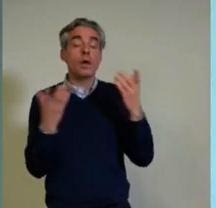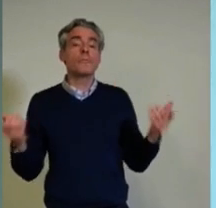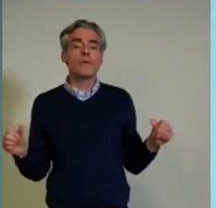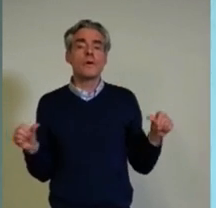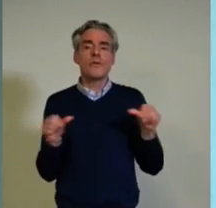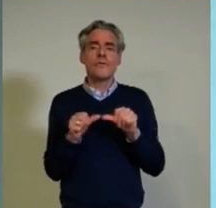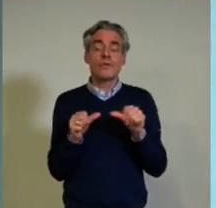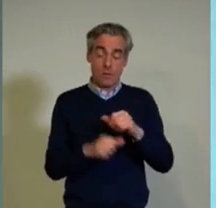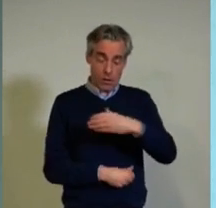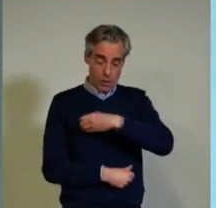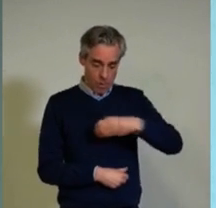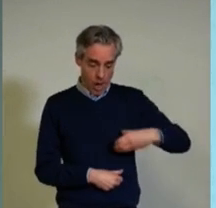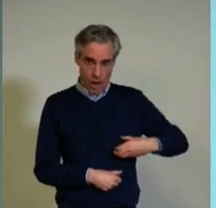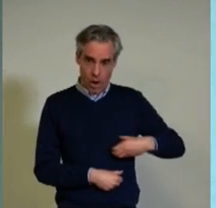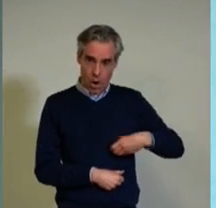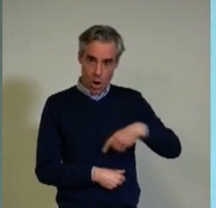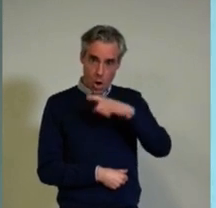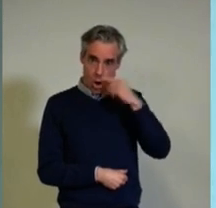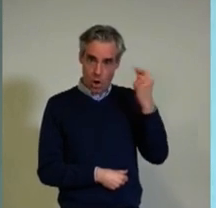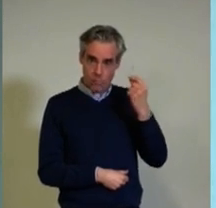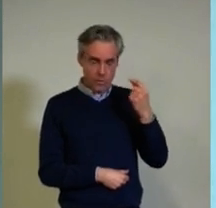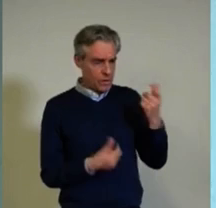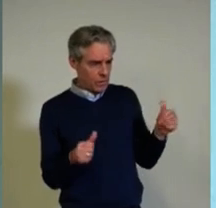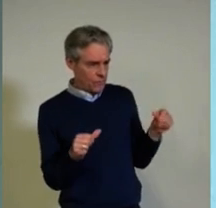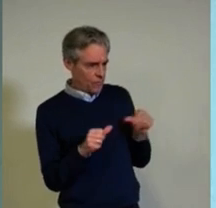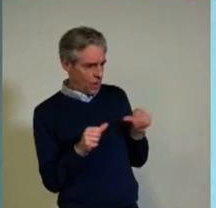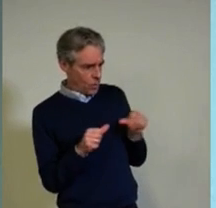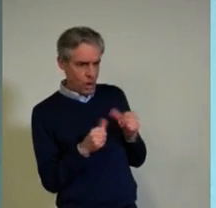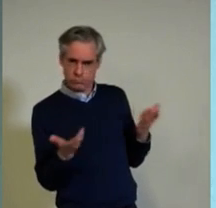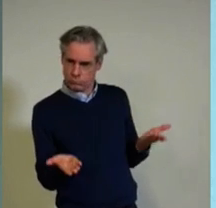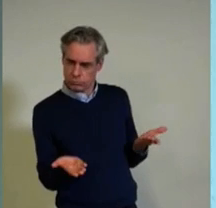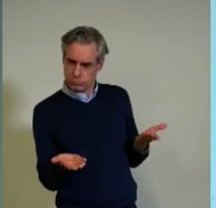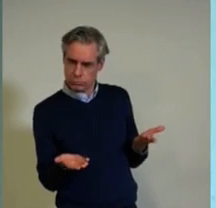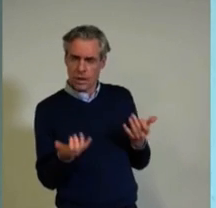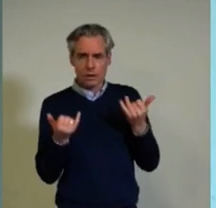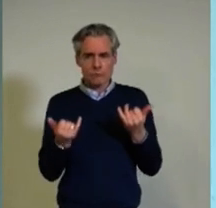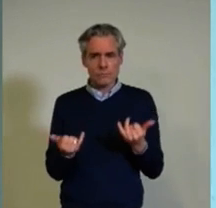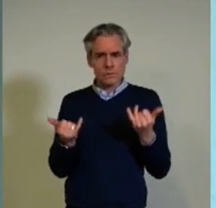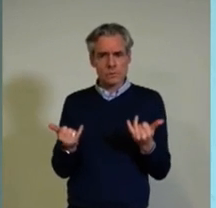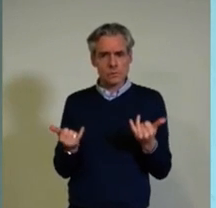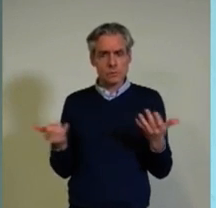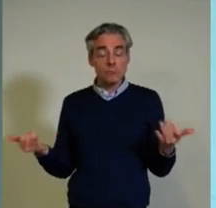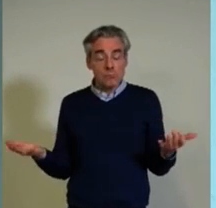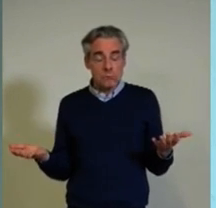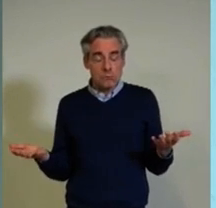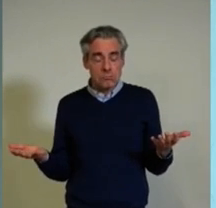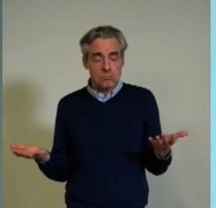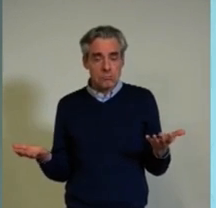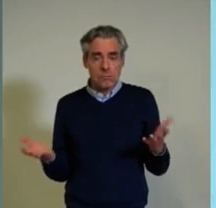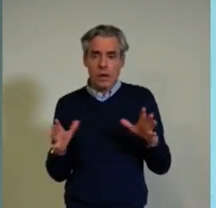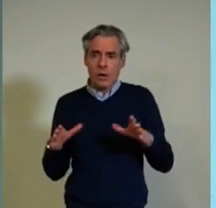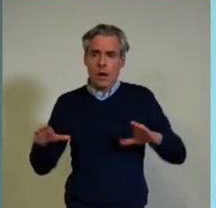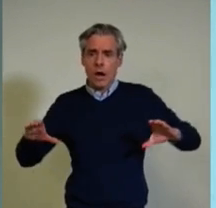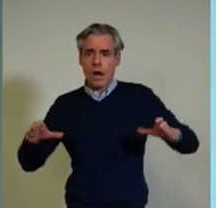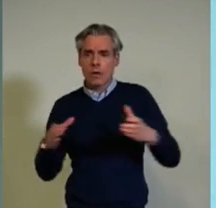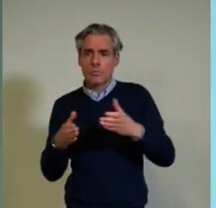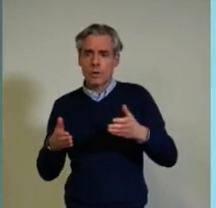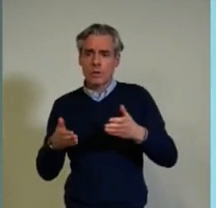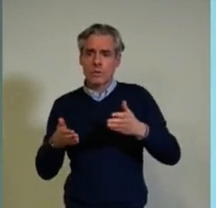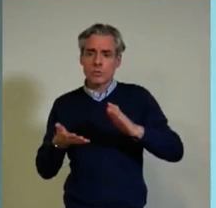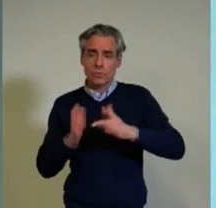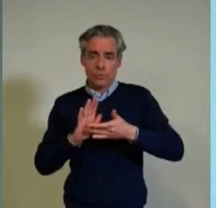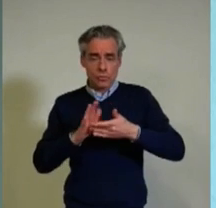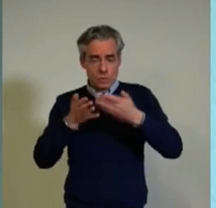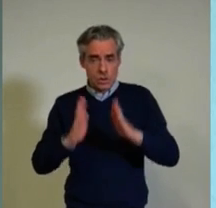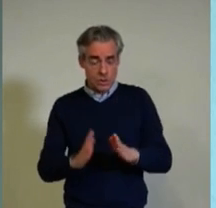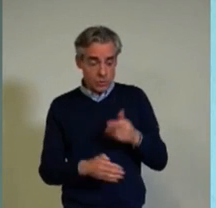parole du maire, justement. Et tant qu'on n'est pas dans un système supracommunal, avec une agglomération qui décide pour tout le monde,